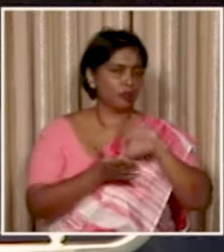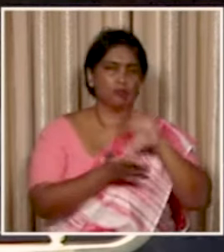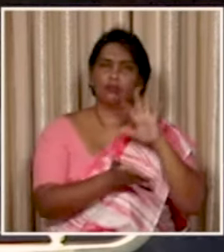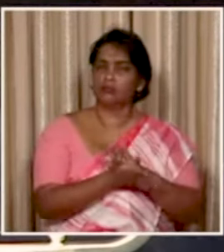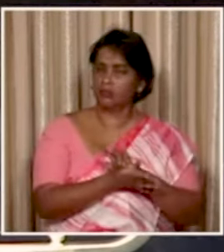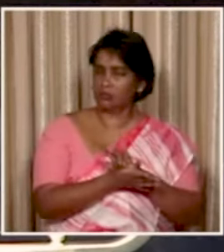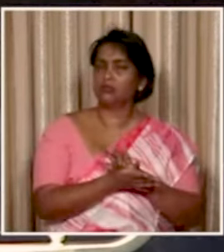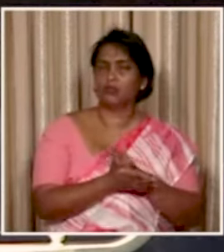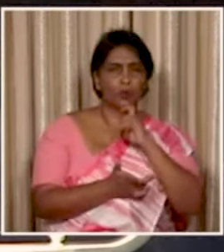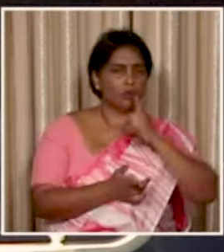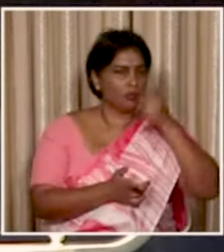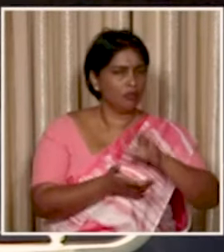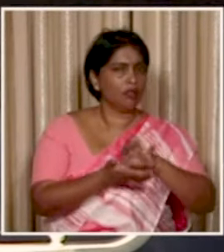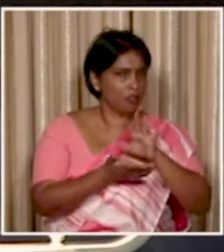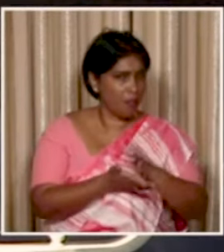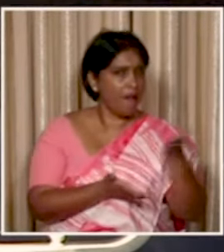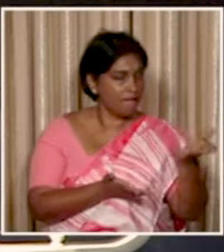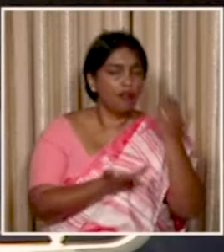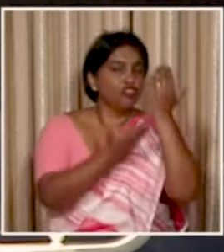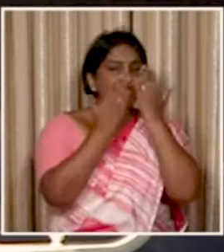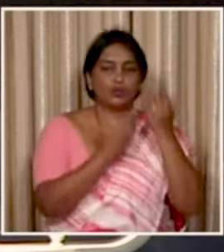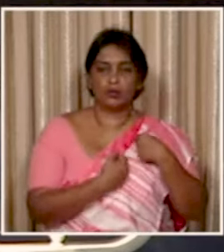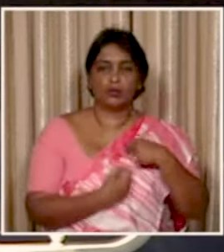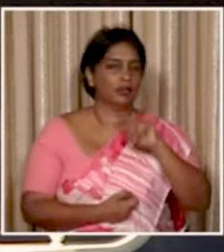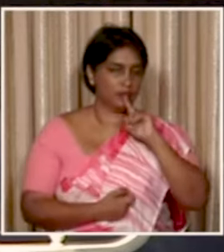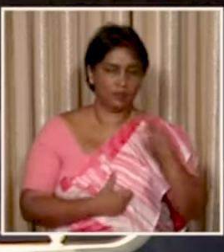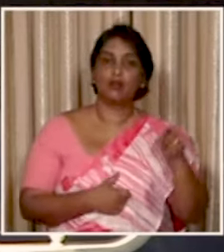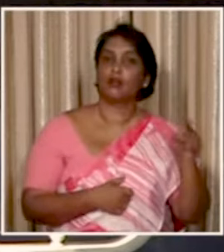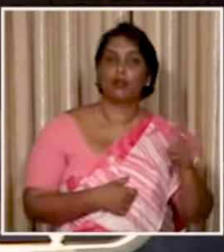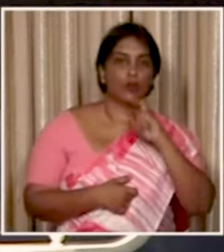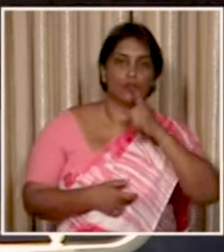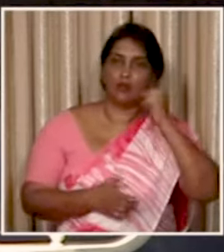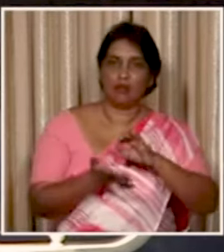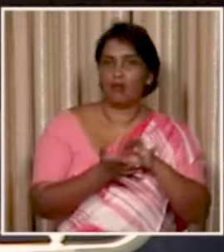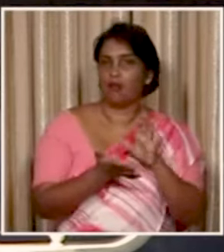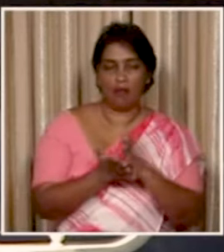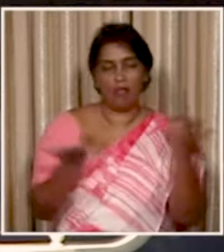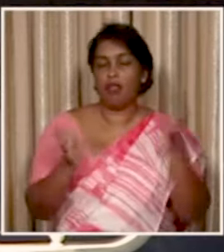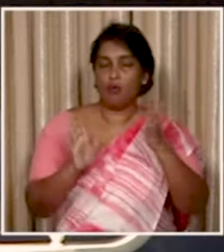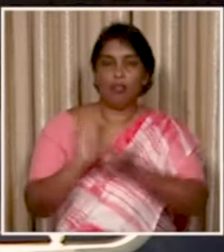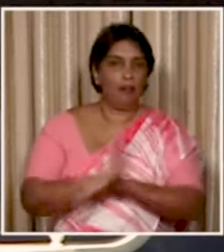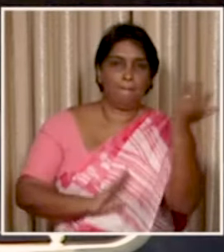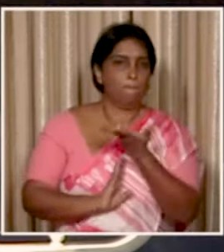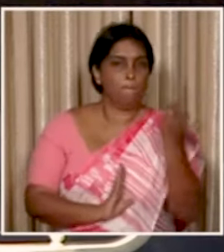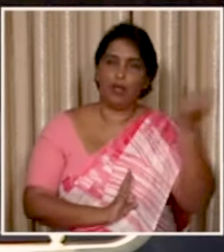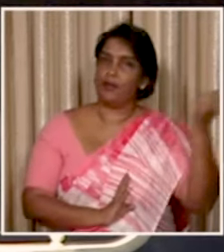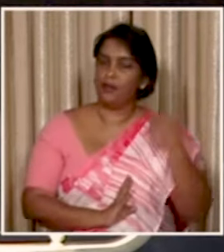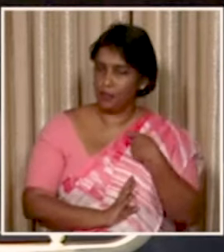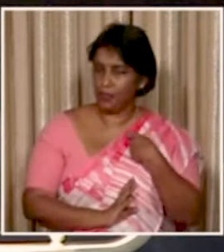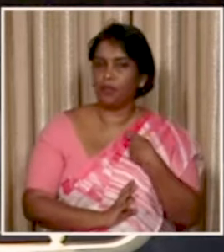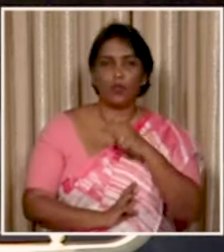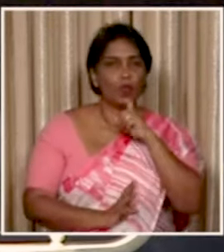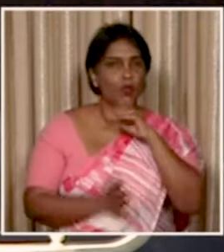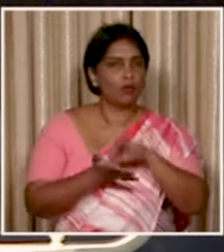கோரினோம். எனினும் நீதிமன்ற தடை உத்தரவு இல்லை, எனினும் அனுமதிக்க முடியாதென்று மறுத்துவிட்டார்கள். அவ்வாறாயின் நீதிமன்ற தடை உத்தரவு இல்லாத விடத்து அரசியல் பிரகாரம் நமக்குள்ள